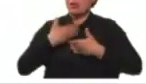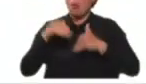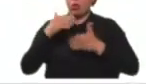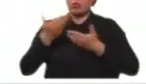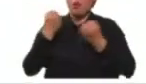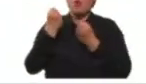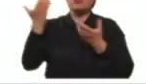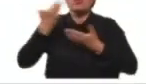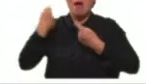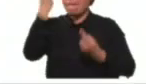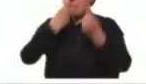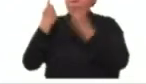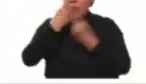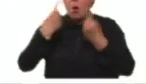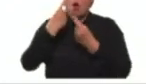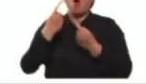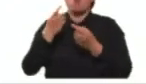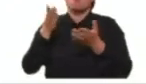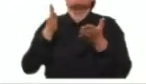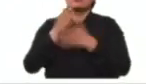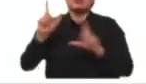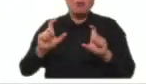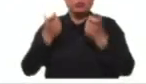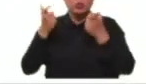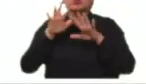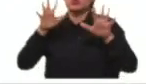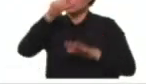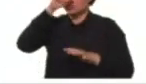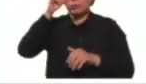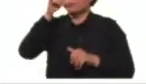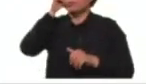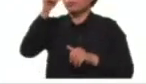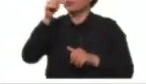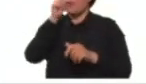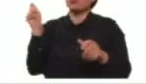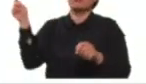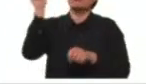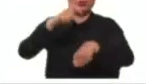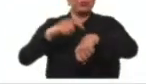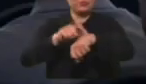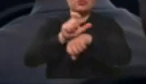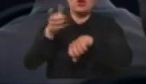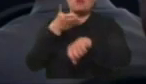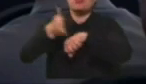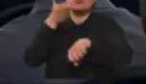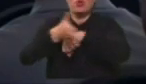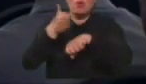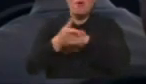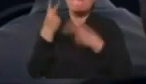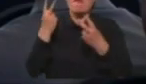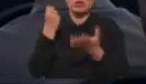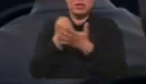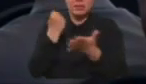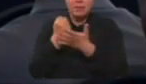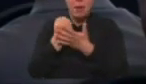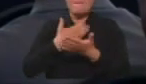myślenia. Ja wiem, że przez takie przypadki wiele osób nie dojechało na czas w bardzo ważnych sprawach i mam